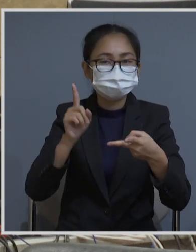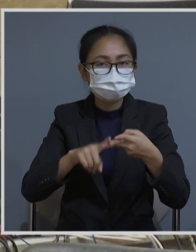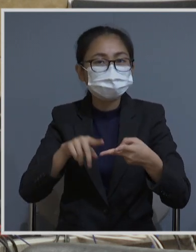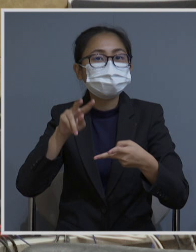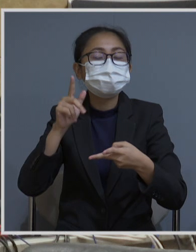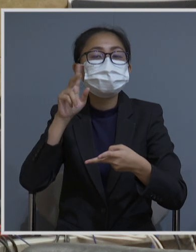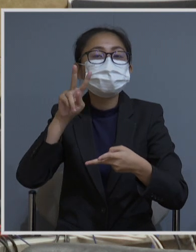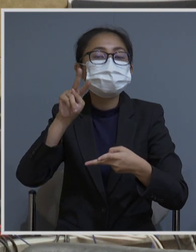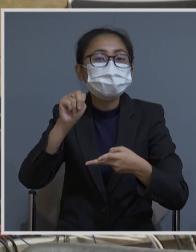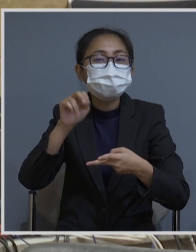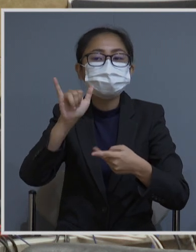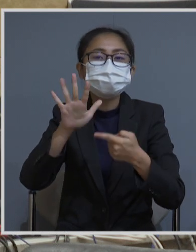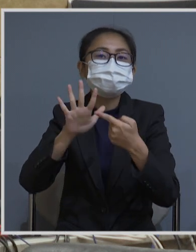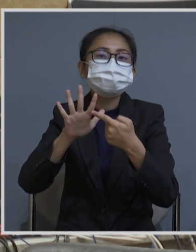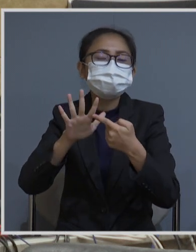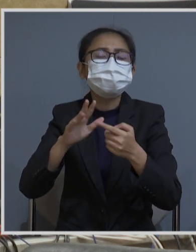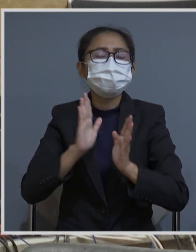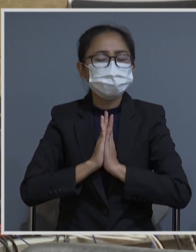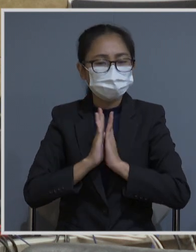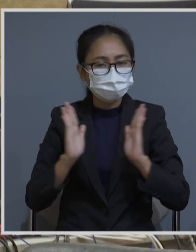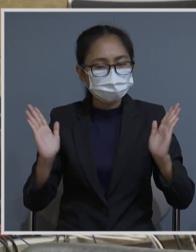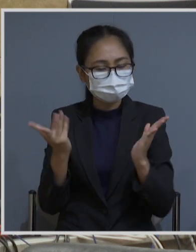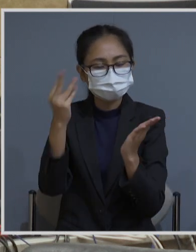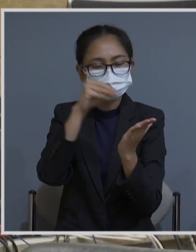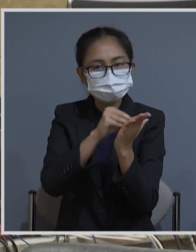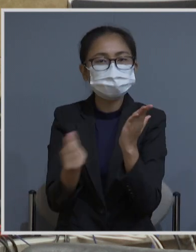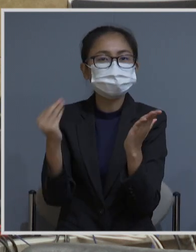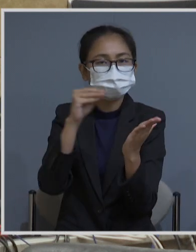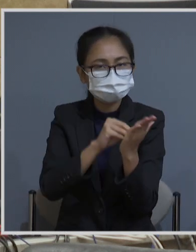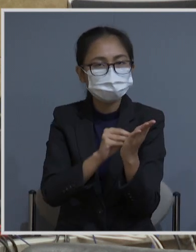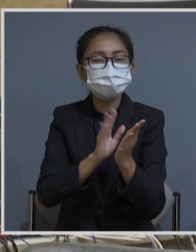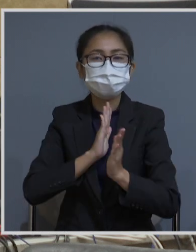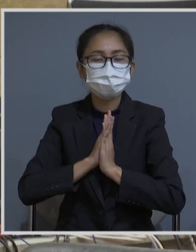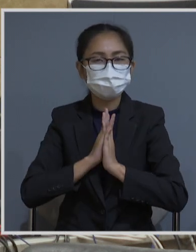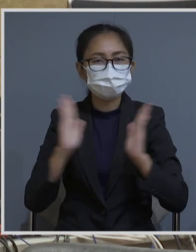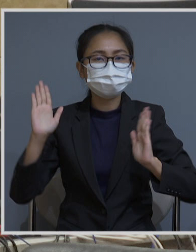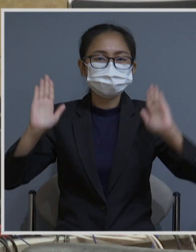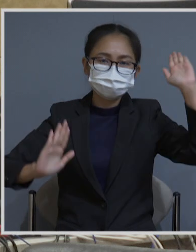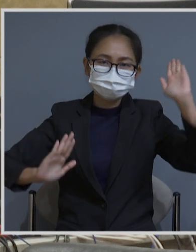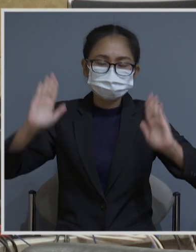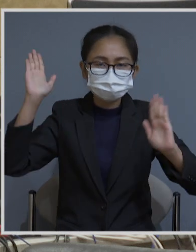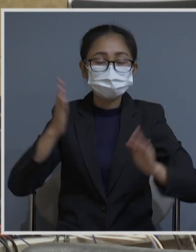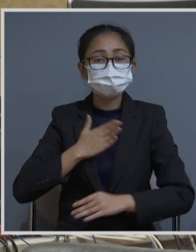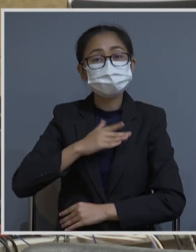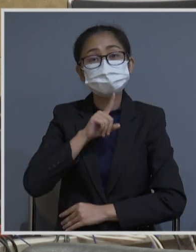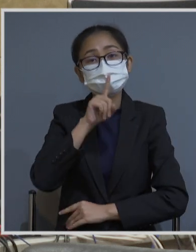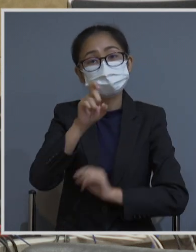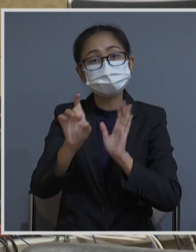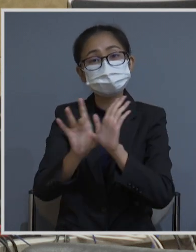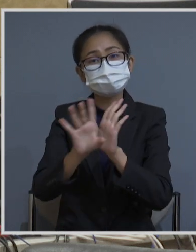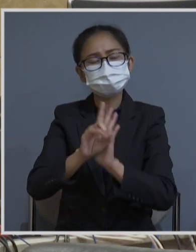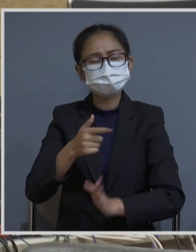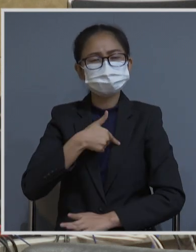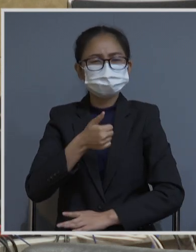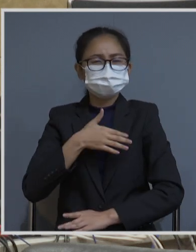น้ำยามต้องบอกว่าขอบพระคุณเป็นอย่างสูงในกระบวนการประชาธิปไตยเอกกับดิฉันถามคำถามสุดท้ายด้วยความต่อ